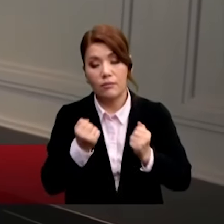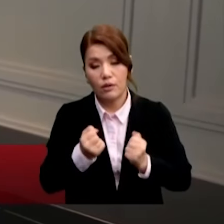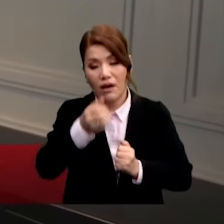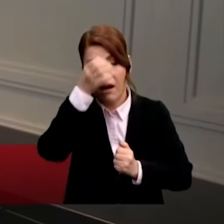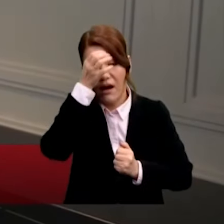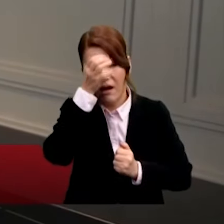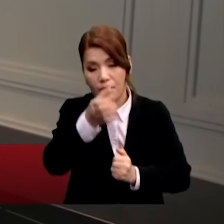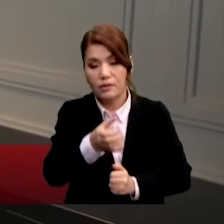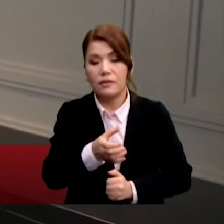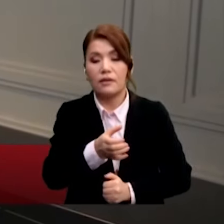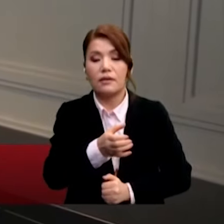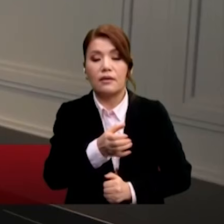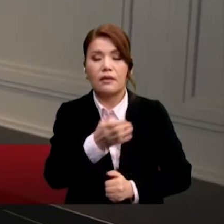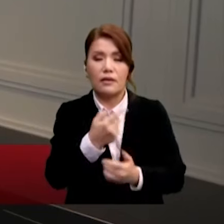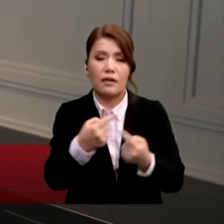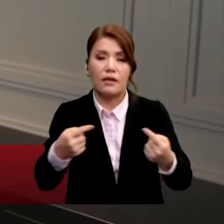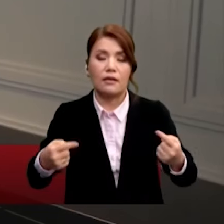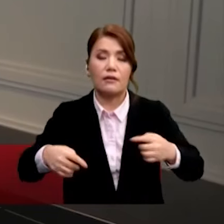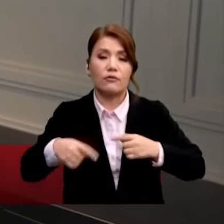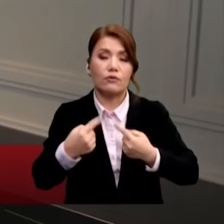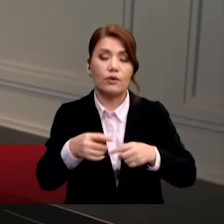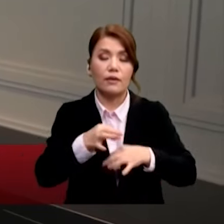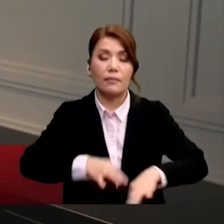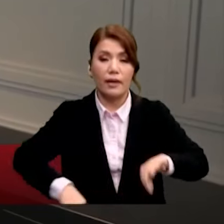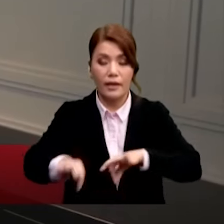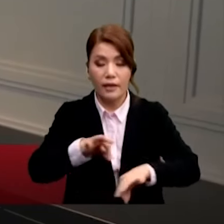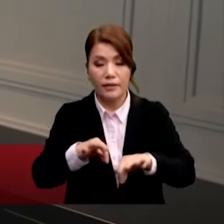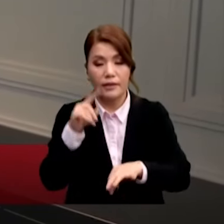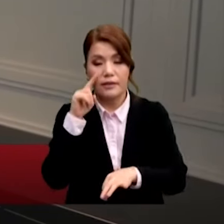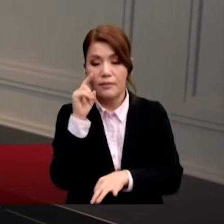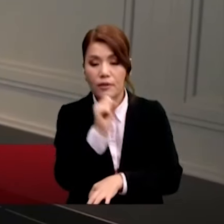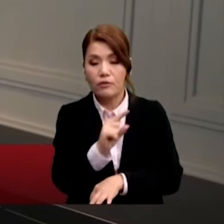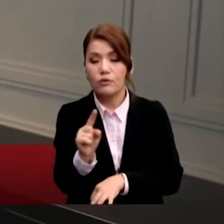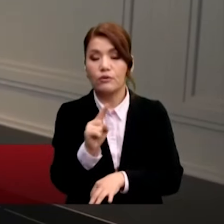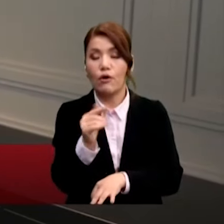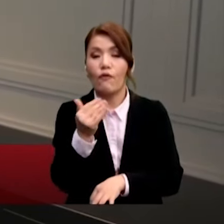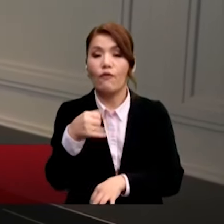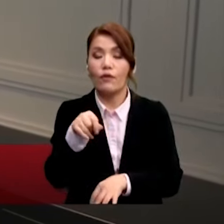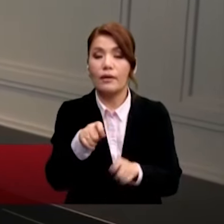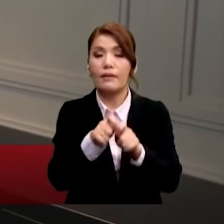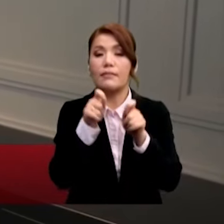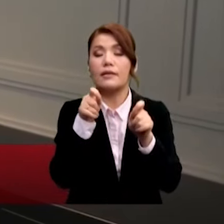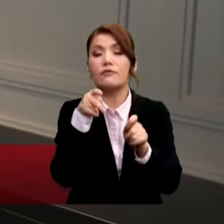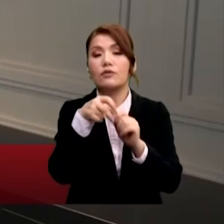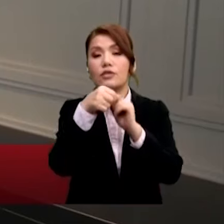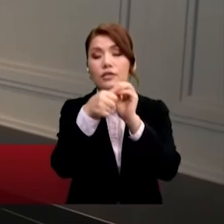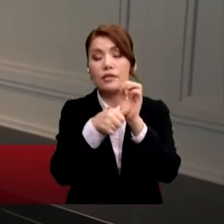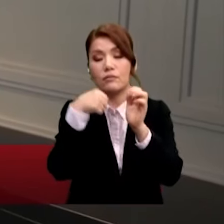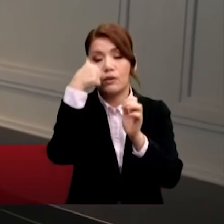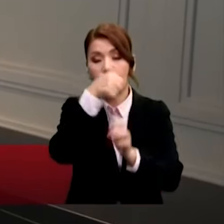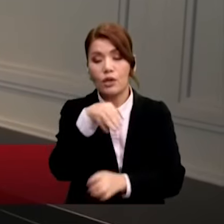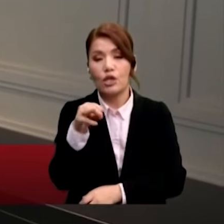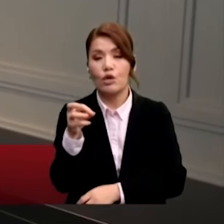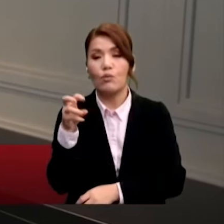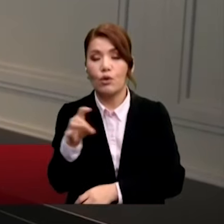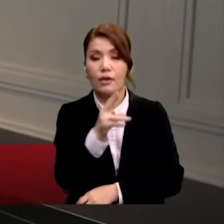детский спорт, образование и ряд других проектов. Отмечу, что фонд был создан в